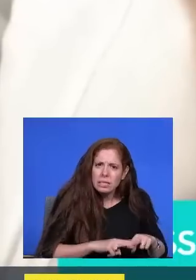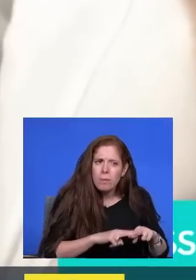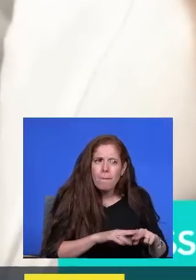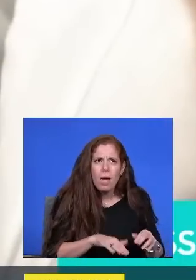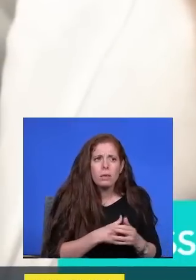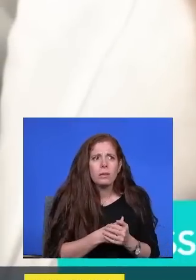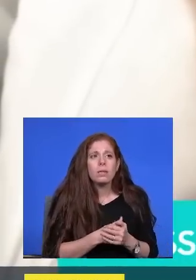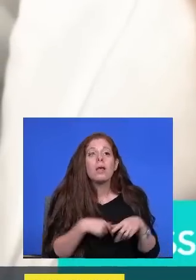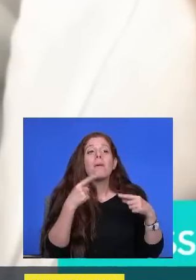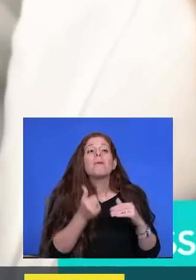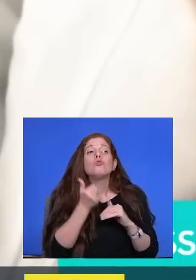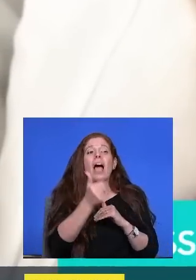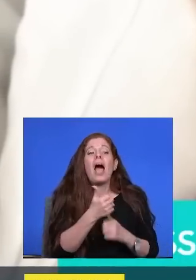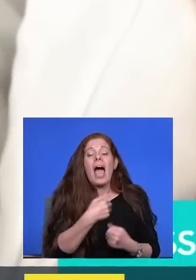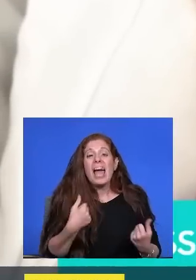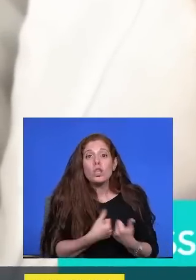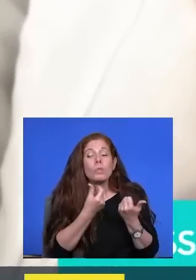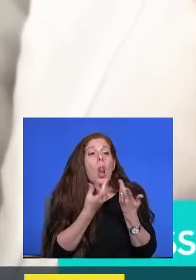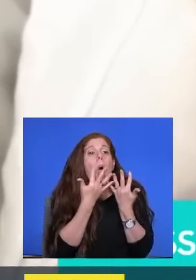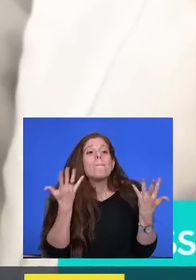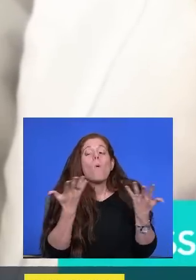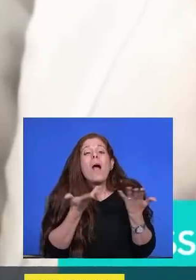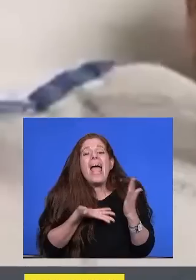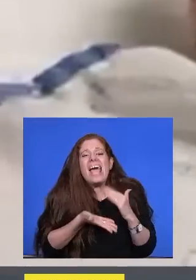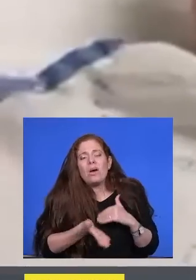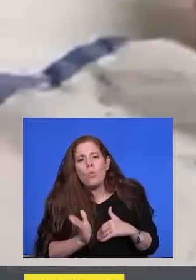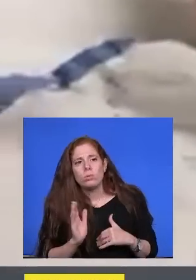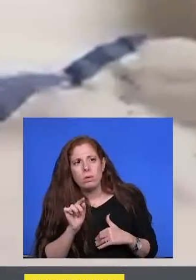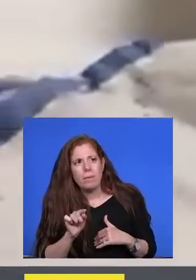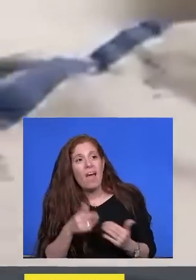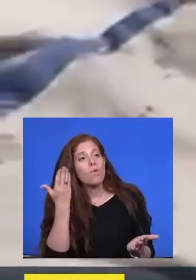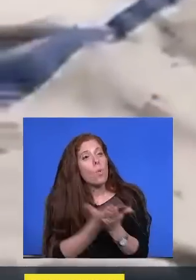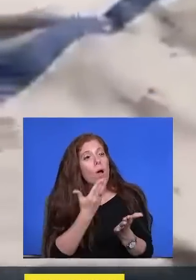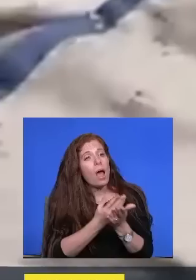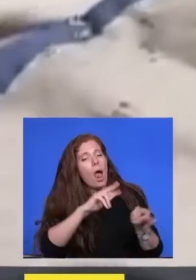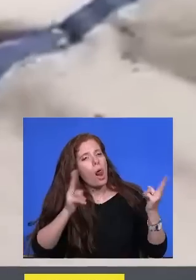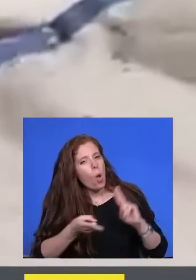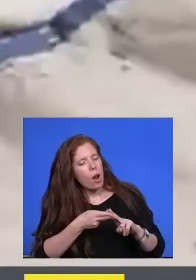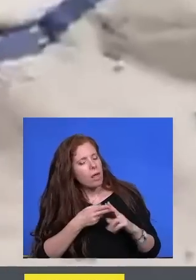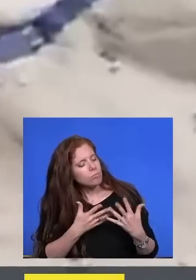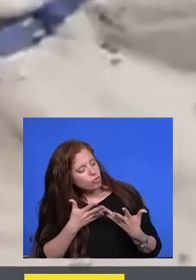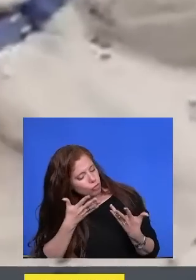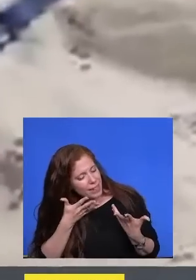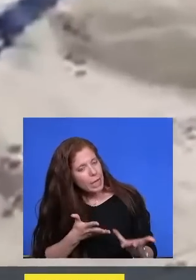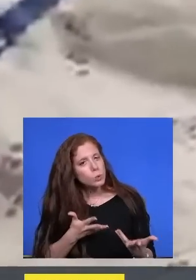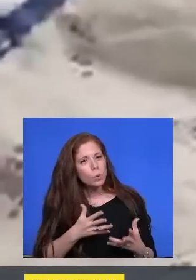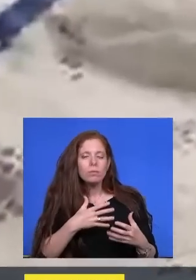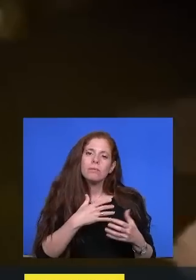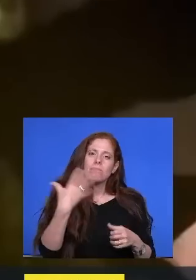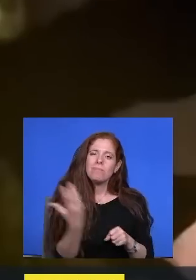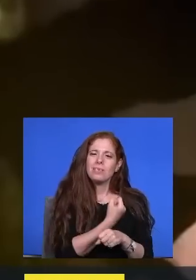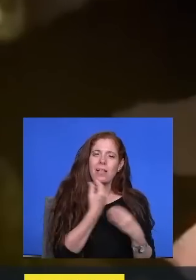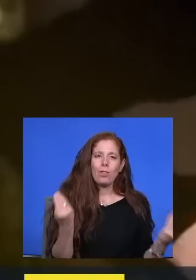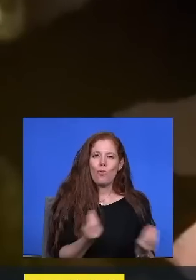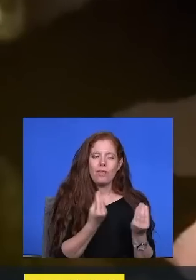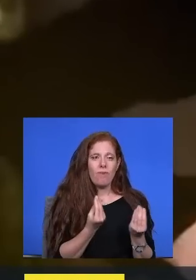בימים שאחרי התאונה לא היה ברור כיצד הוא יצא ממנה, אבל הוא הוכיח לעולם שנחישות מנצחת כל שבר, והיו הרבה כאלה.